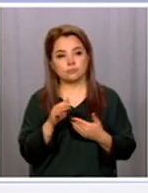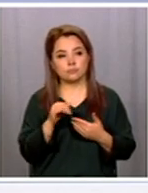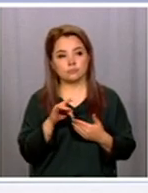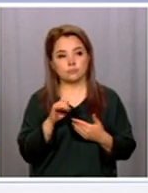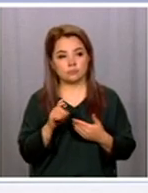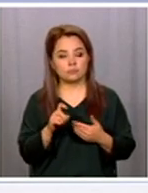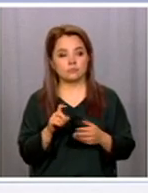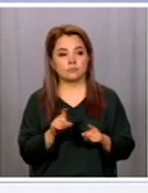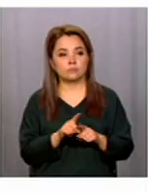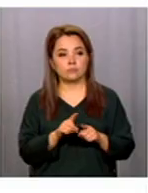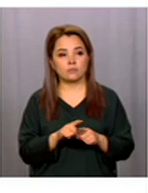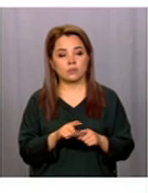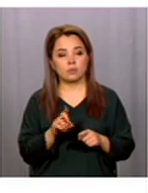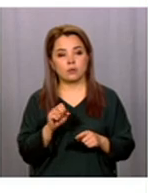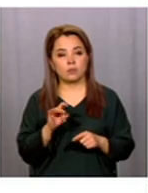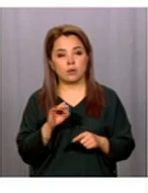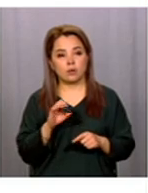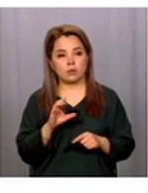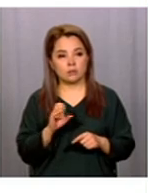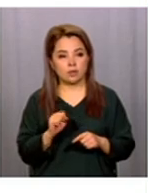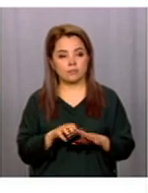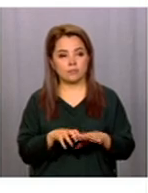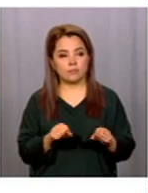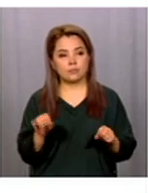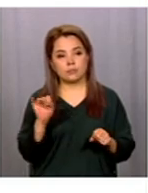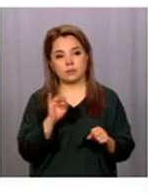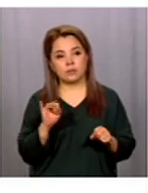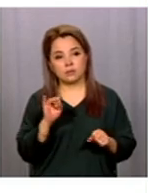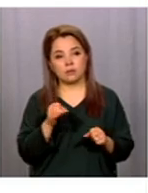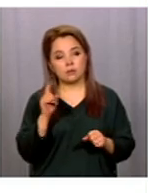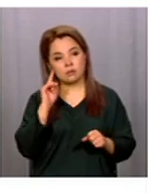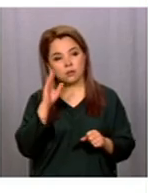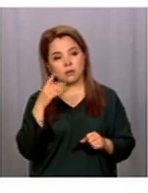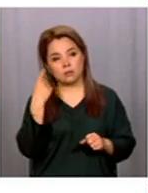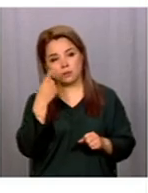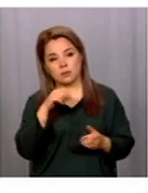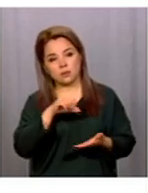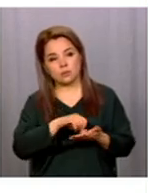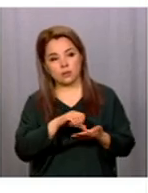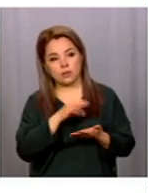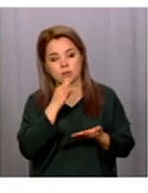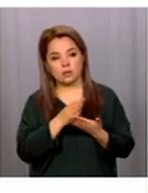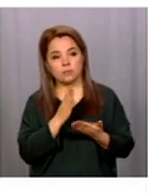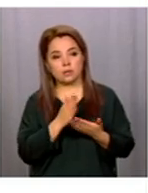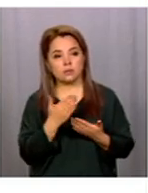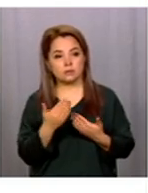Барбаросса өзінің жаулаулы жорықтарымен тарихта қалған танымал тұлға еді.